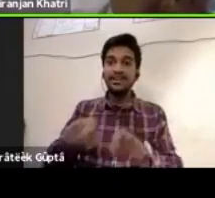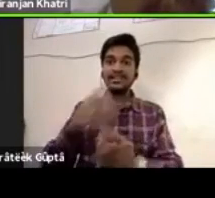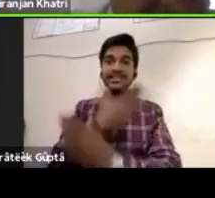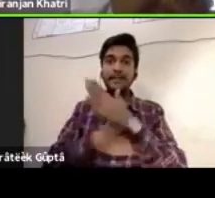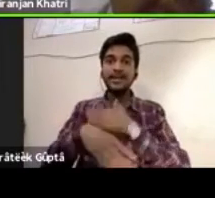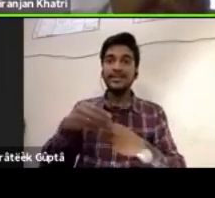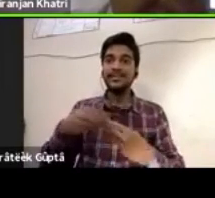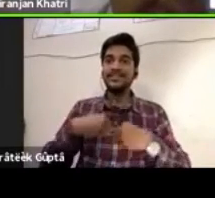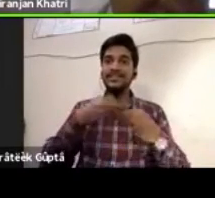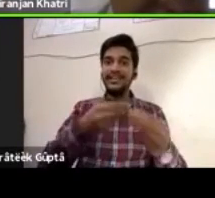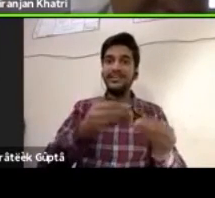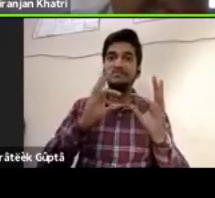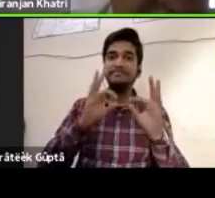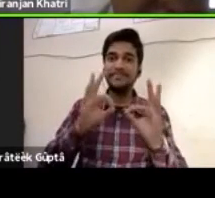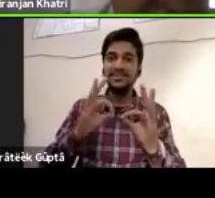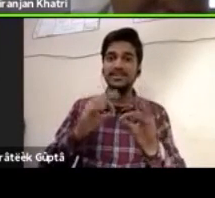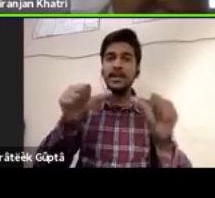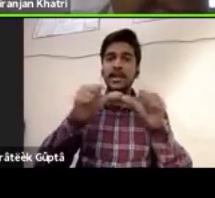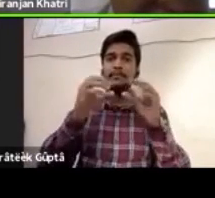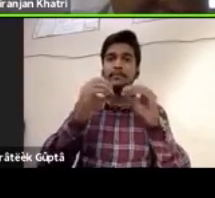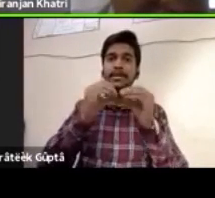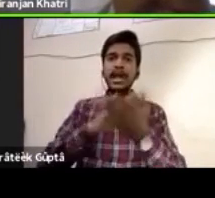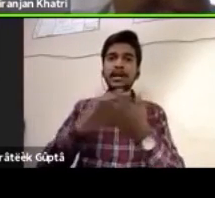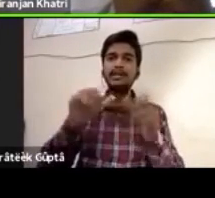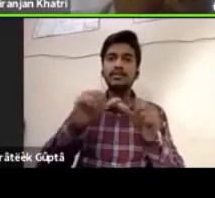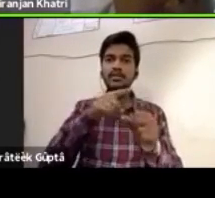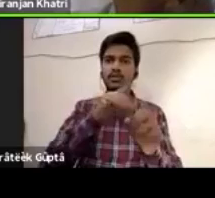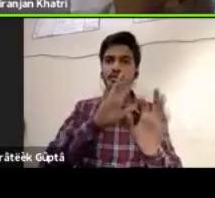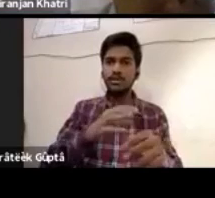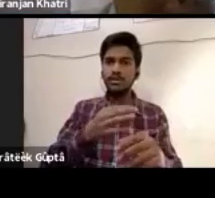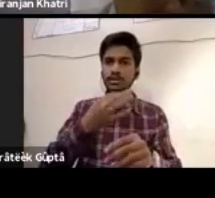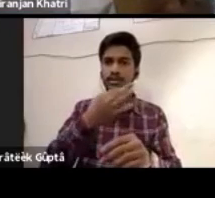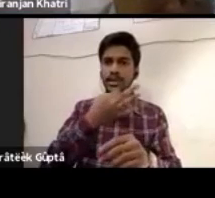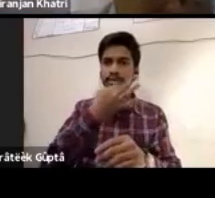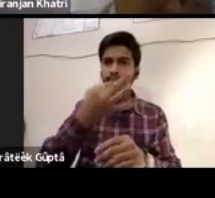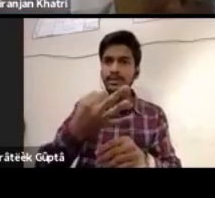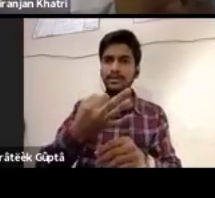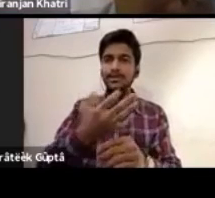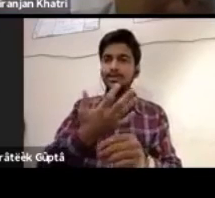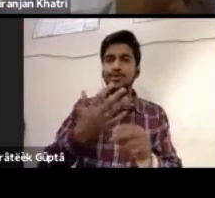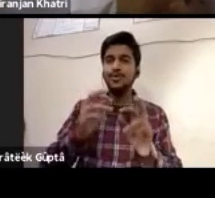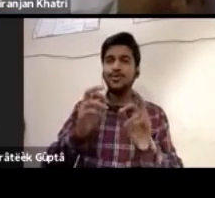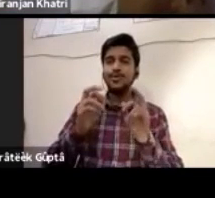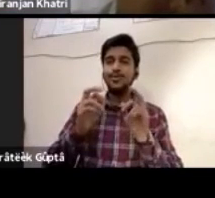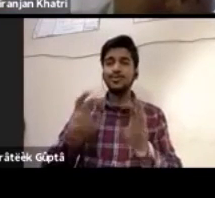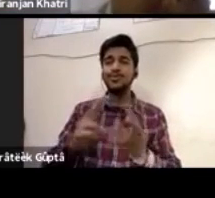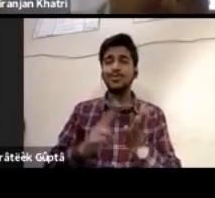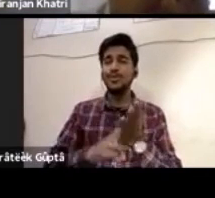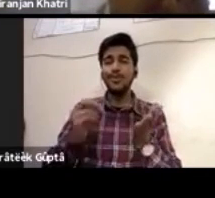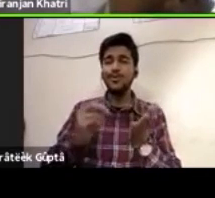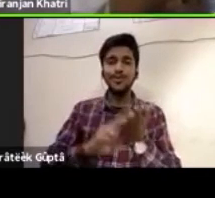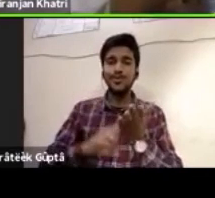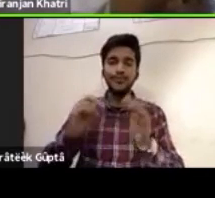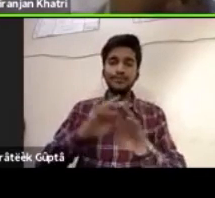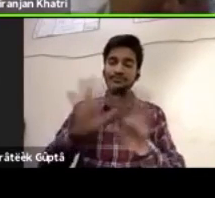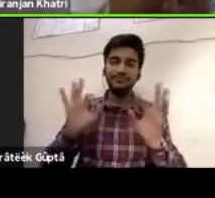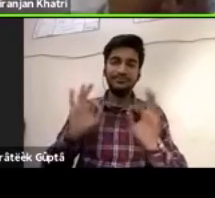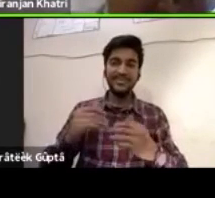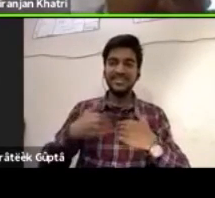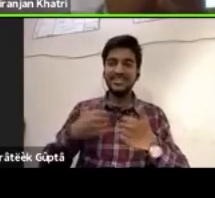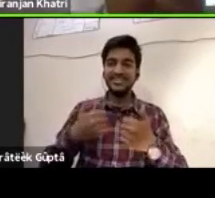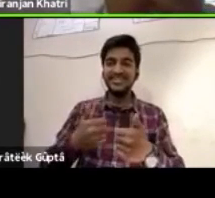तो आबा जी, एनी क्वेश्चंस फ्रॉम यू आबा जी? नो, नथिंग. वेरी